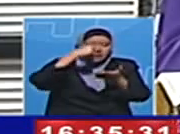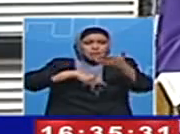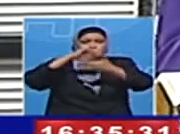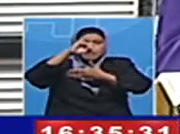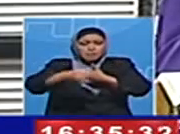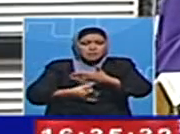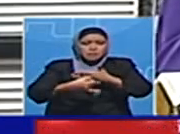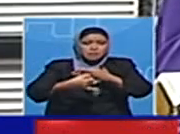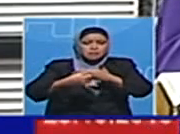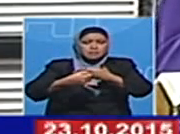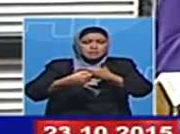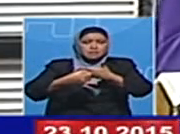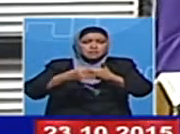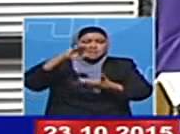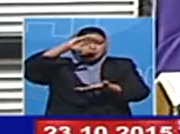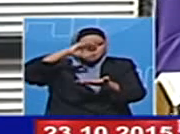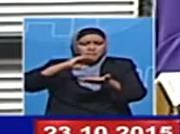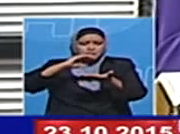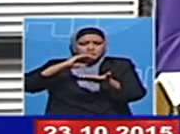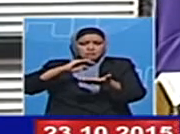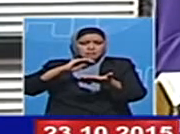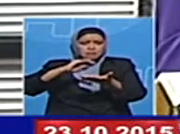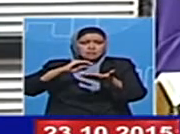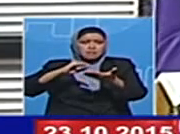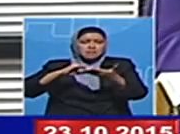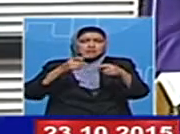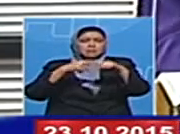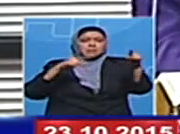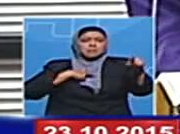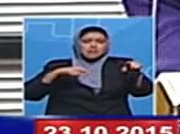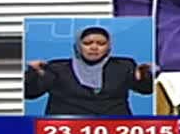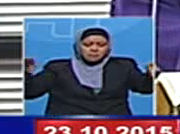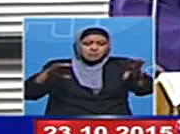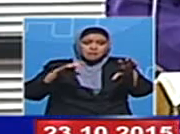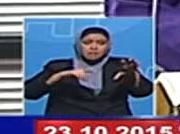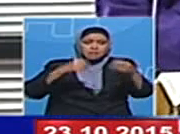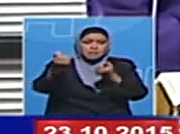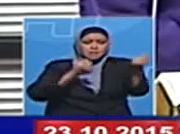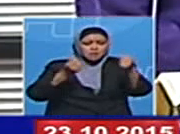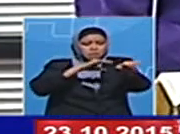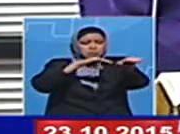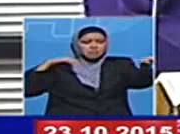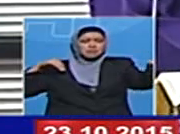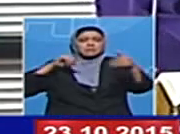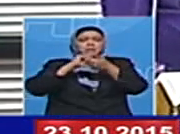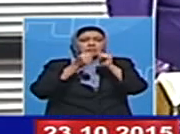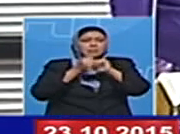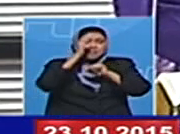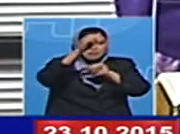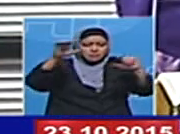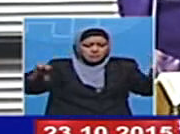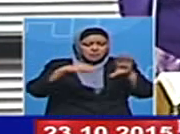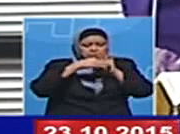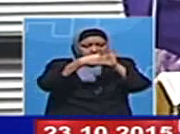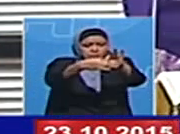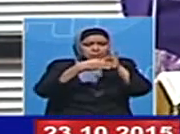penyuraian trafik Jalan Tun Razak yang akan dilaksanakan secara kerjasama strategik awam swasta rerajjaan juga